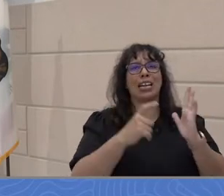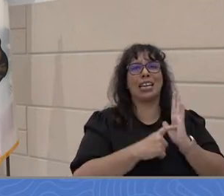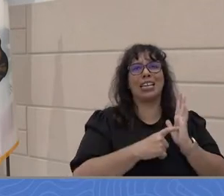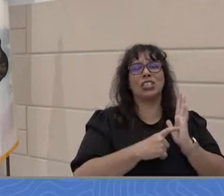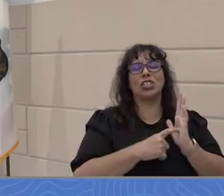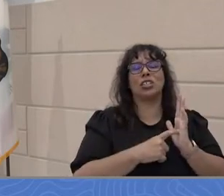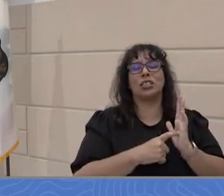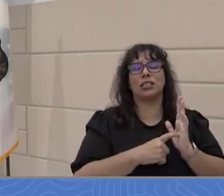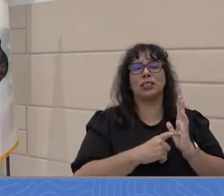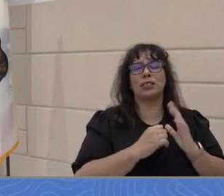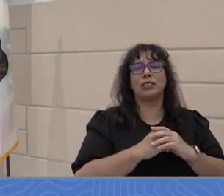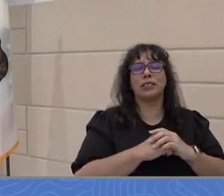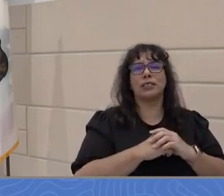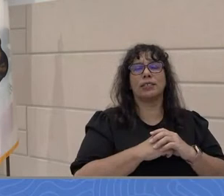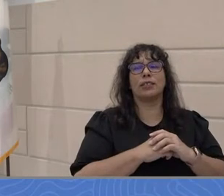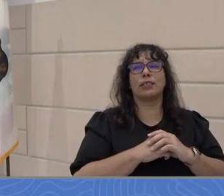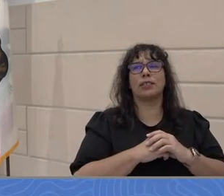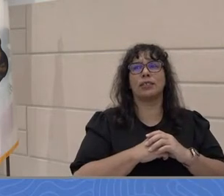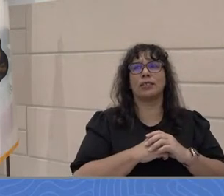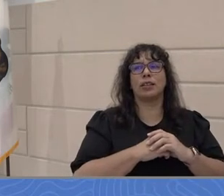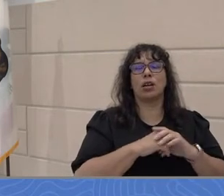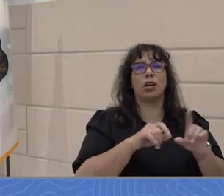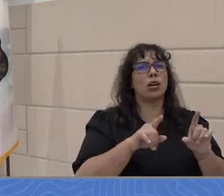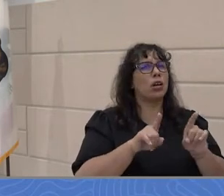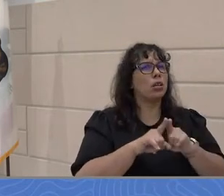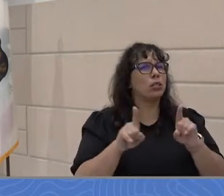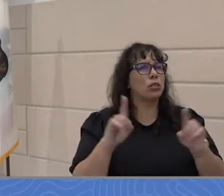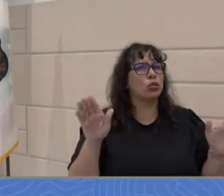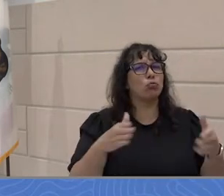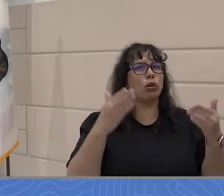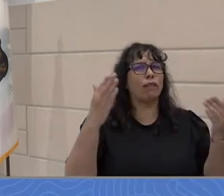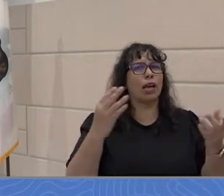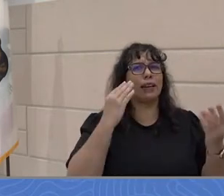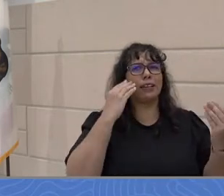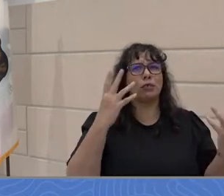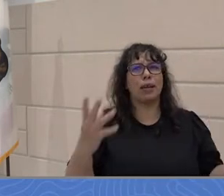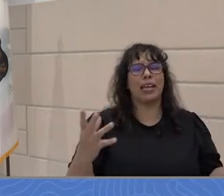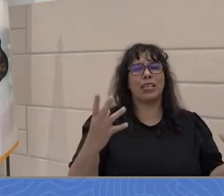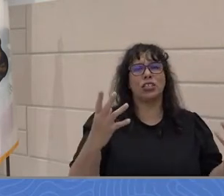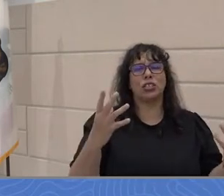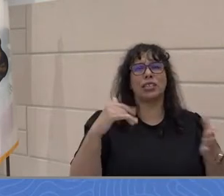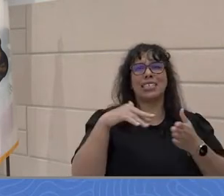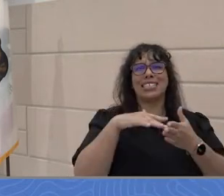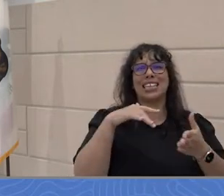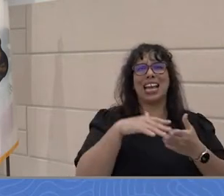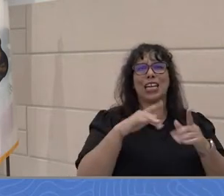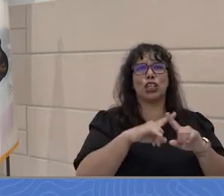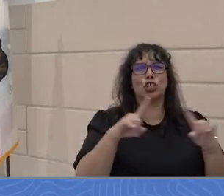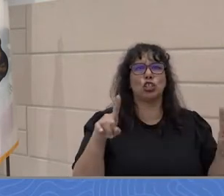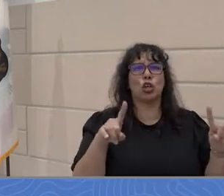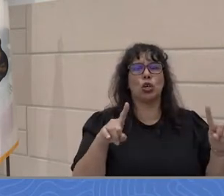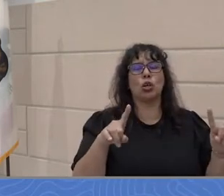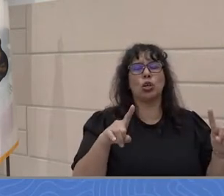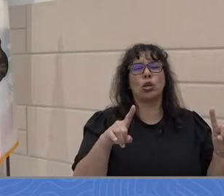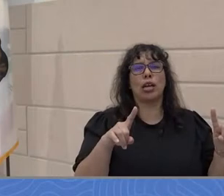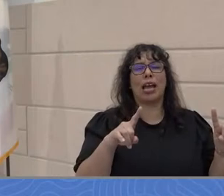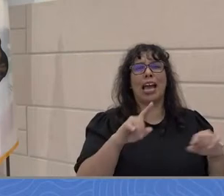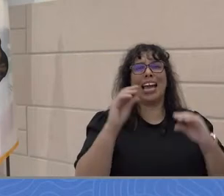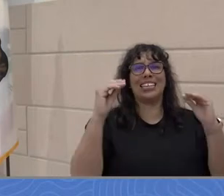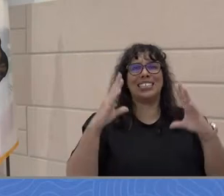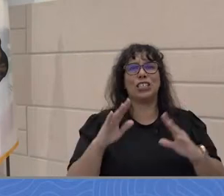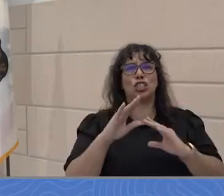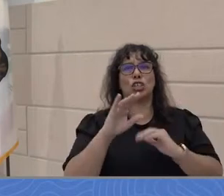មអរគុណចំពោះក្រសួងអប់រំ District Long Beach ដោយបានផ្ដល់ពេលវេលាយ៉ាងគ្រប់គ្រាន់សម្រាប់ឲ្យបណ្ឡារៈខ្លះហ្នឹ